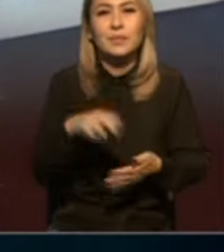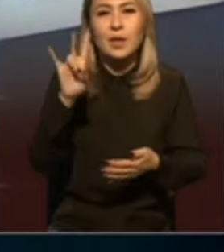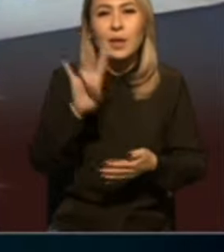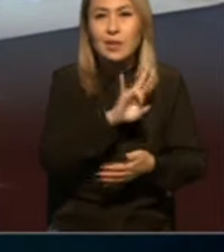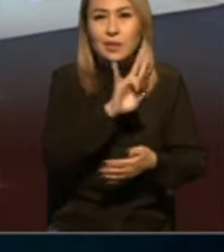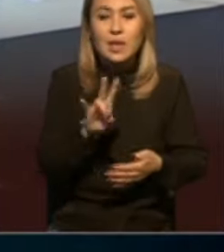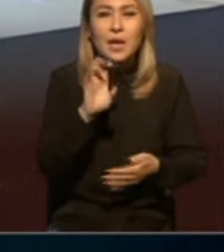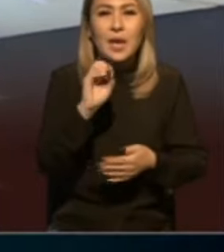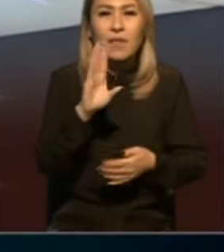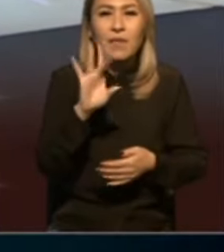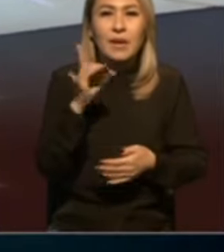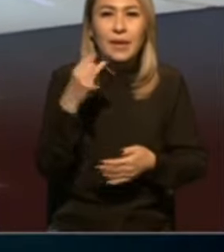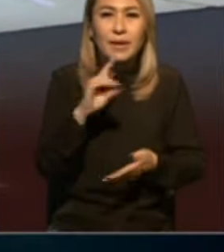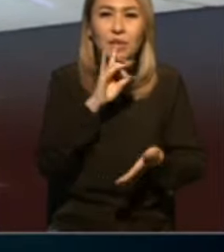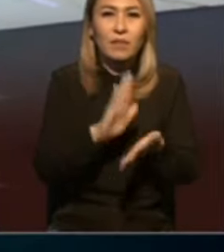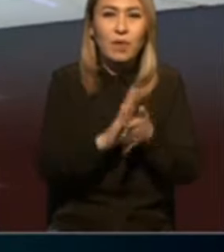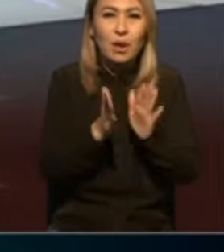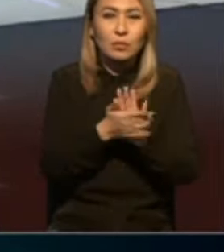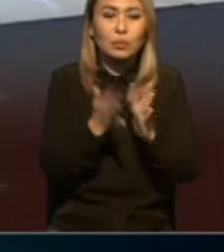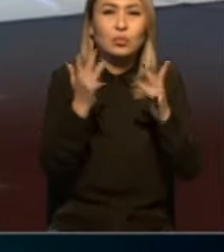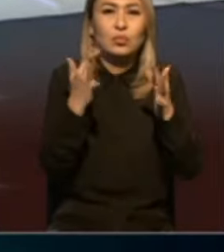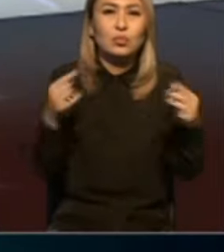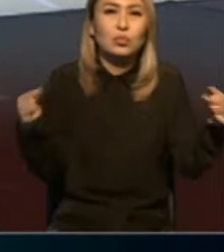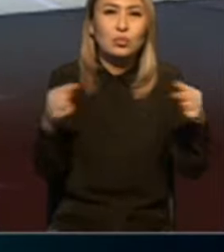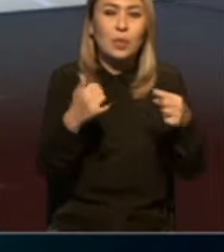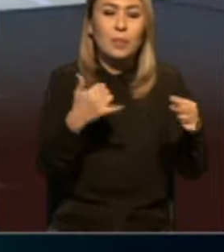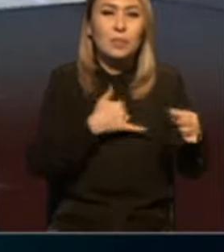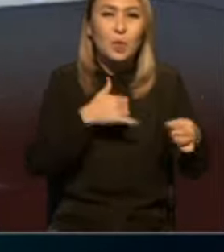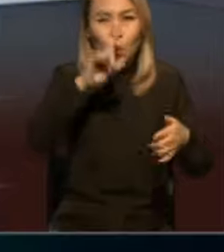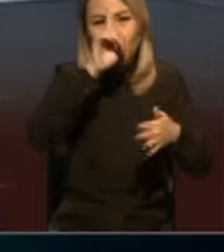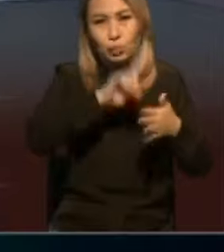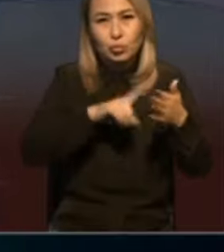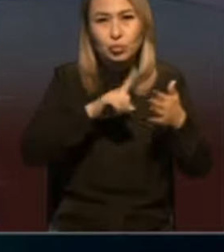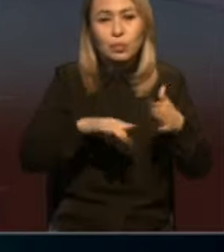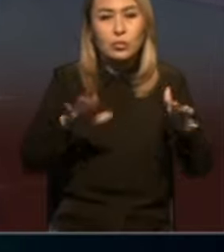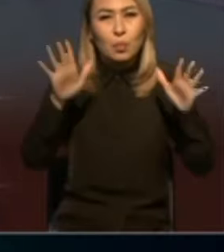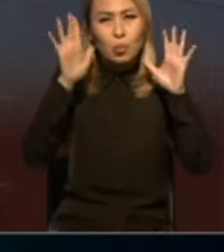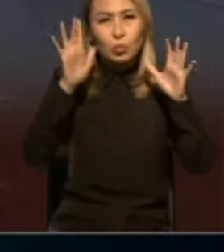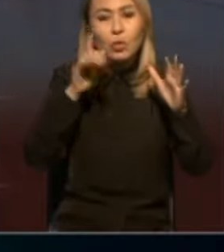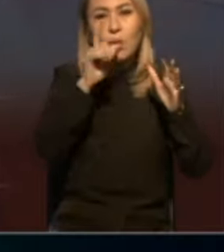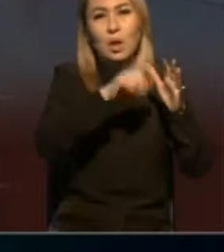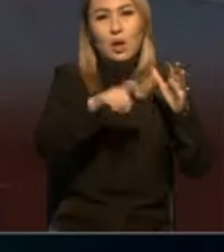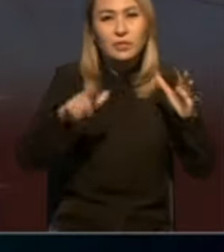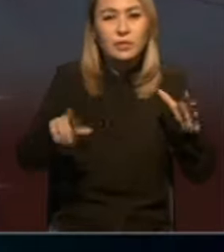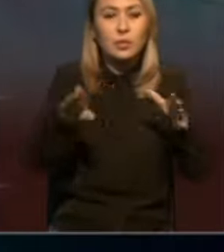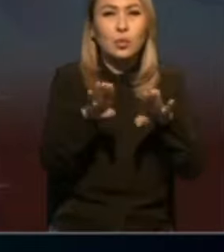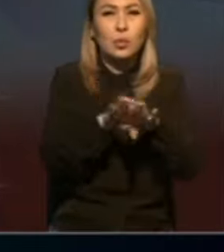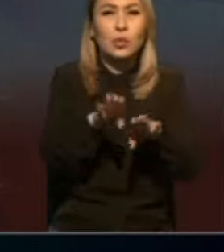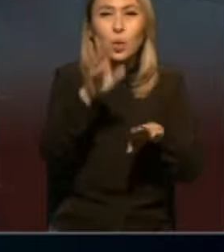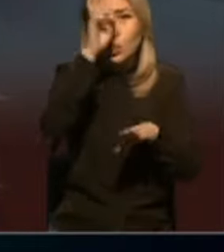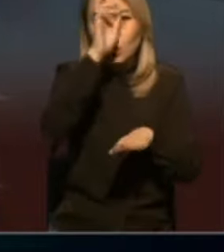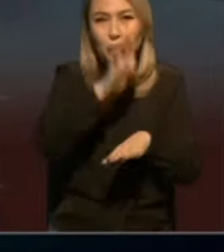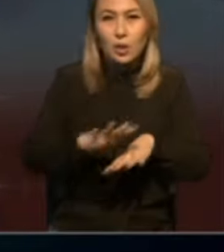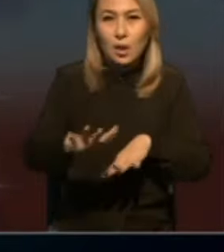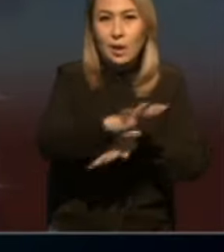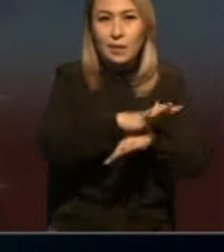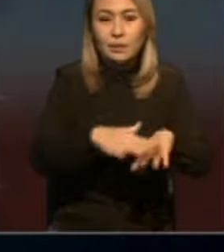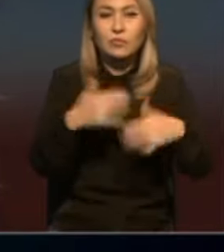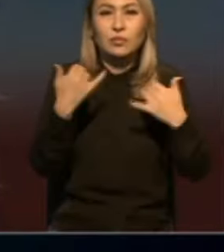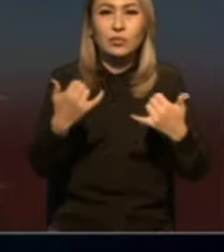еврейлермен келіссөздер, бұл қаншалықты біздің мұсылман әлемінің бір бөлшегі болып табылатын Қазақстанға, Түркияға әсер етеді. Менің ойымша